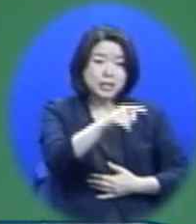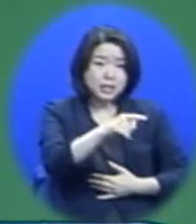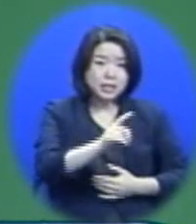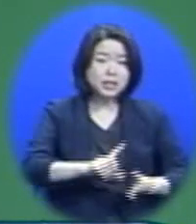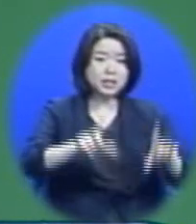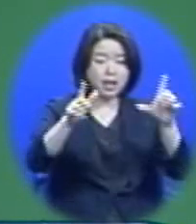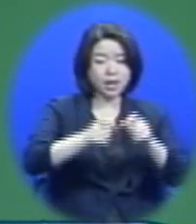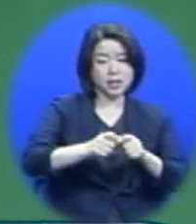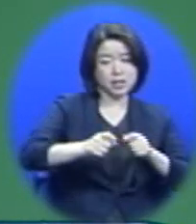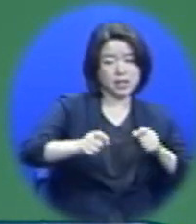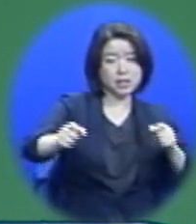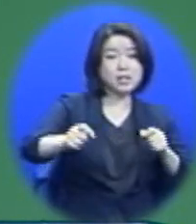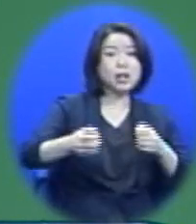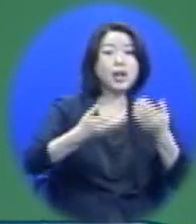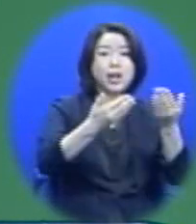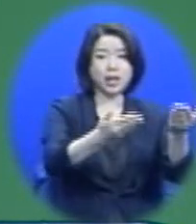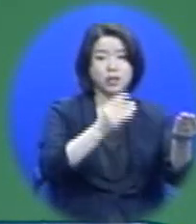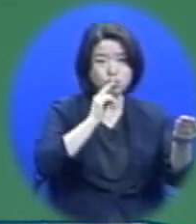길게 하리라.